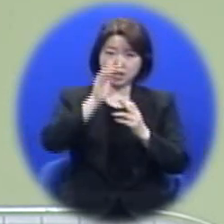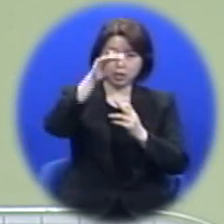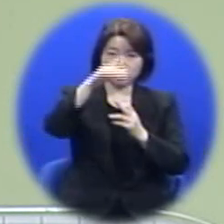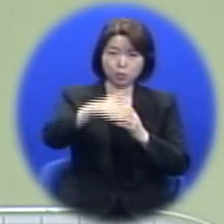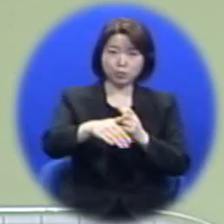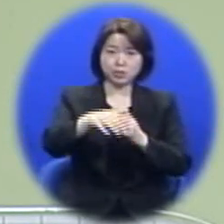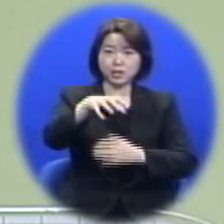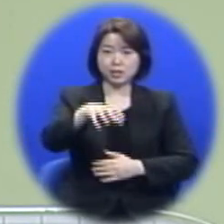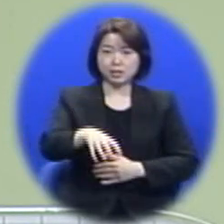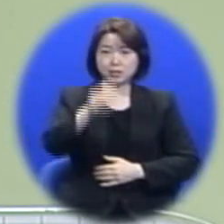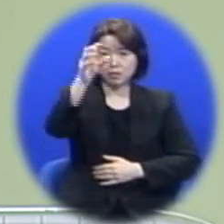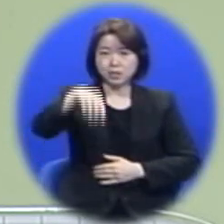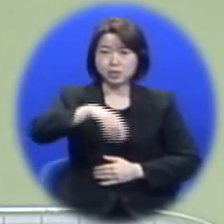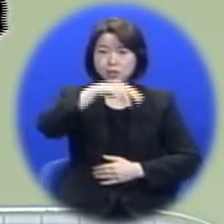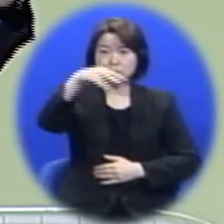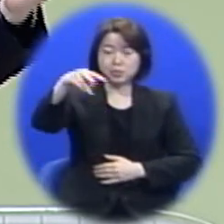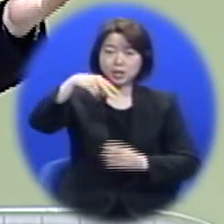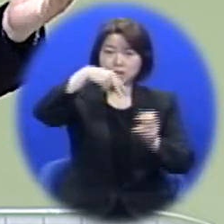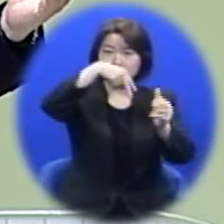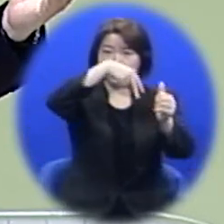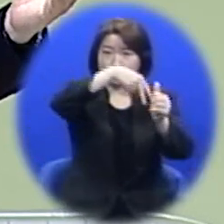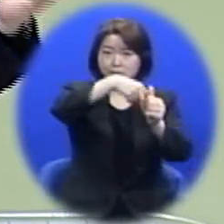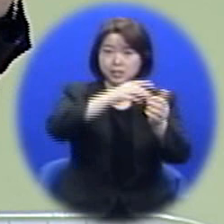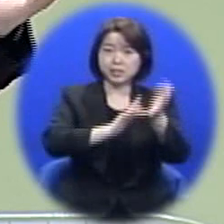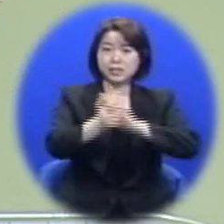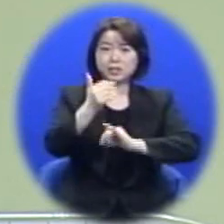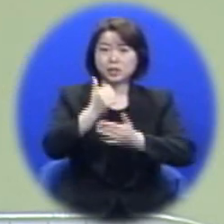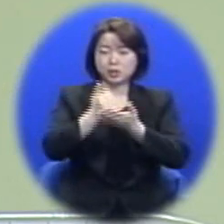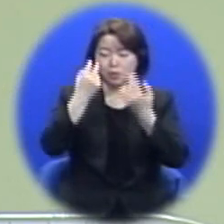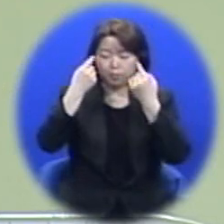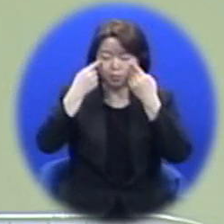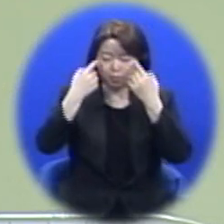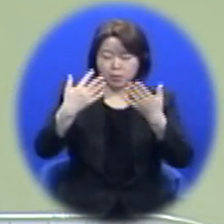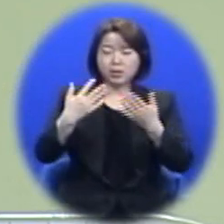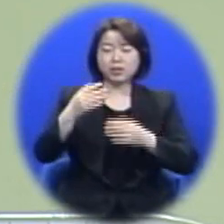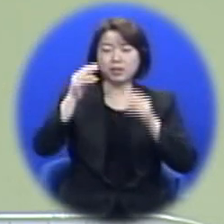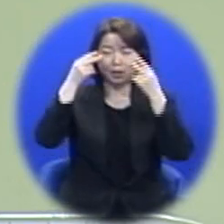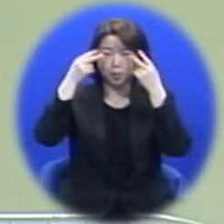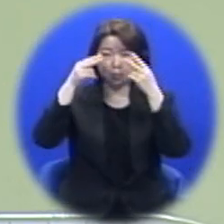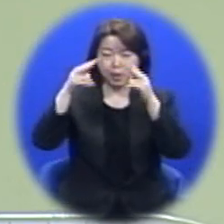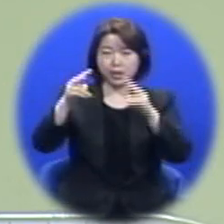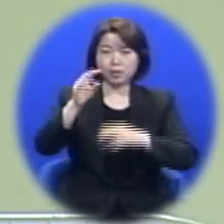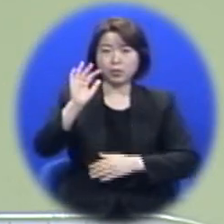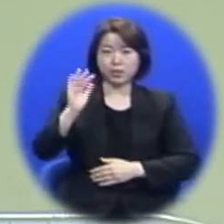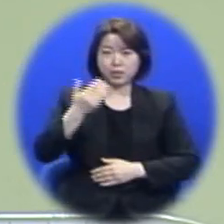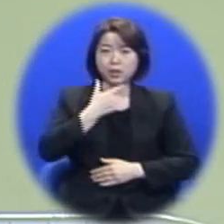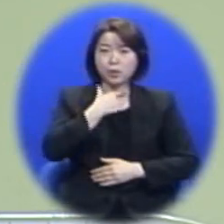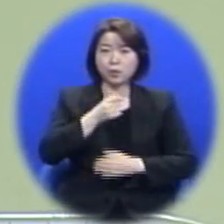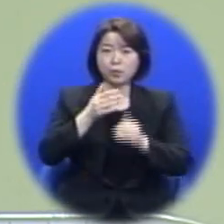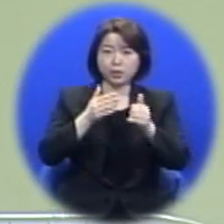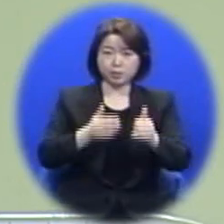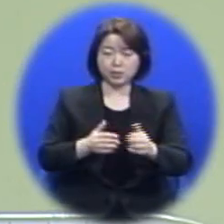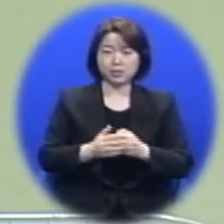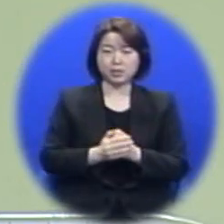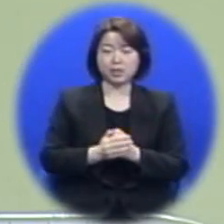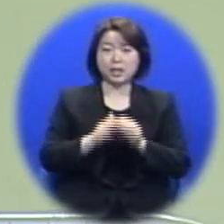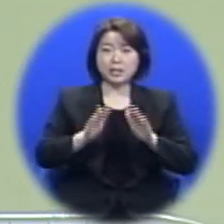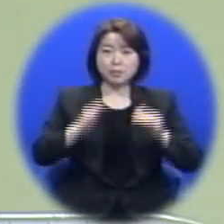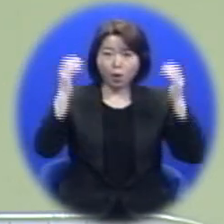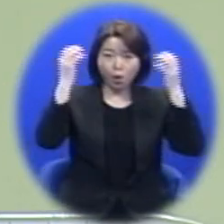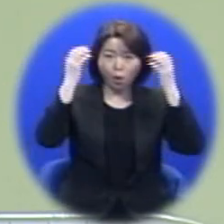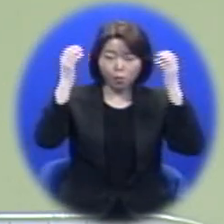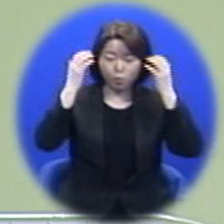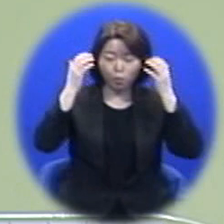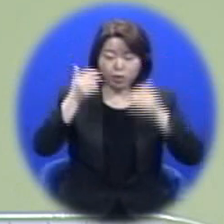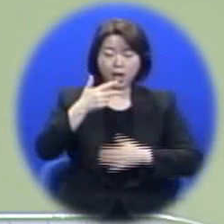달리신 예수님을 분명히 바라 보실 수 있게 되기 바랍니다 이번 고난 주간에 모든 행사가 그